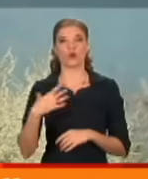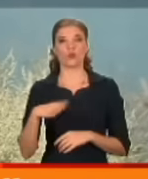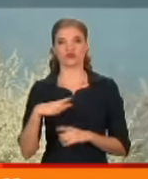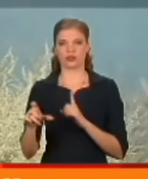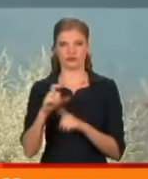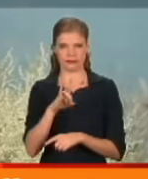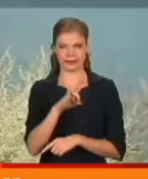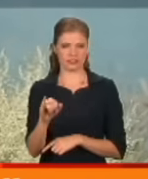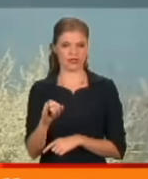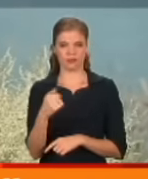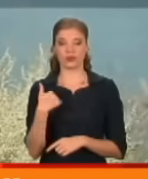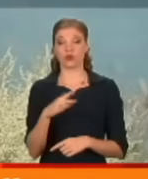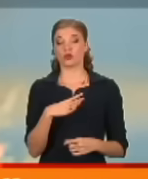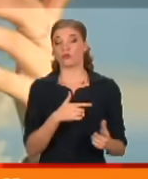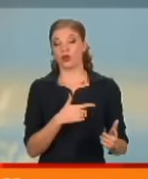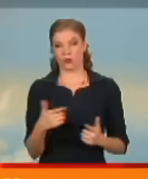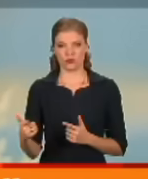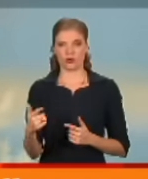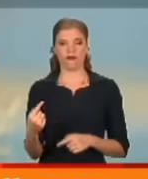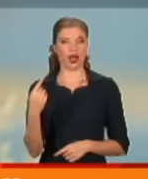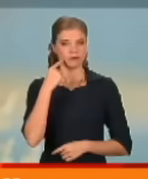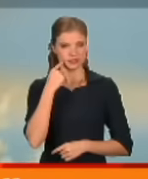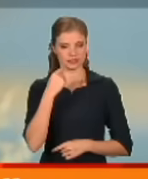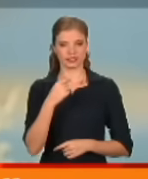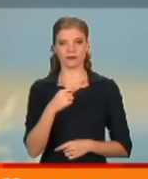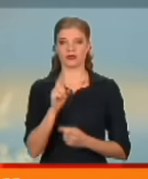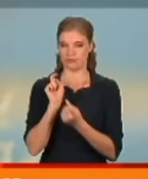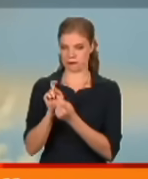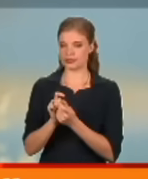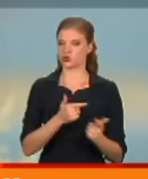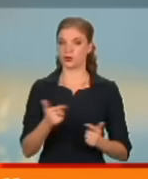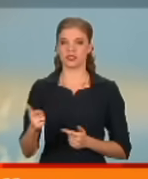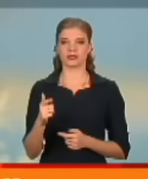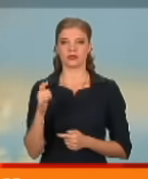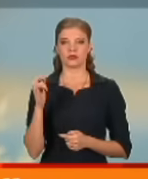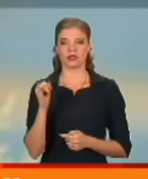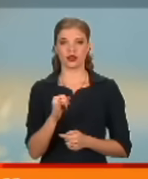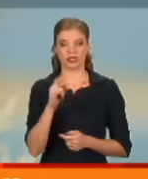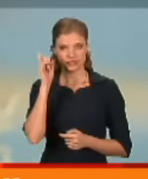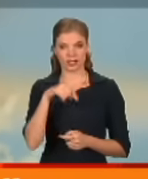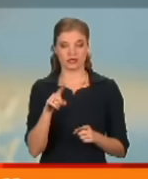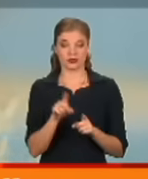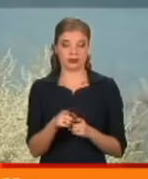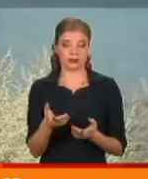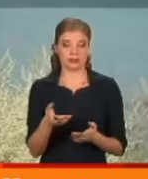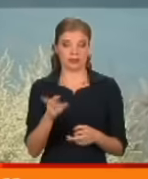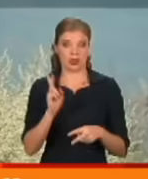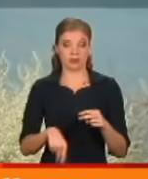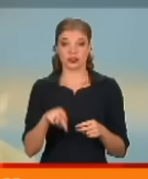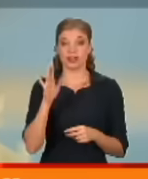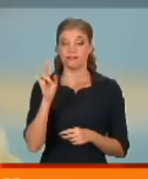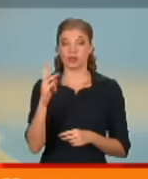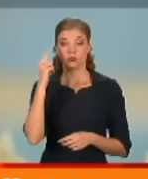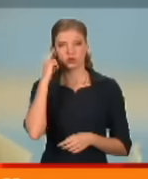очікувала відповідь «ні», я вже була готова обідітися, посоритися і сказати, що це капець. Він